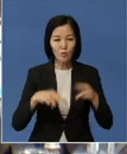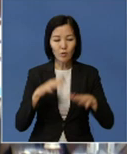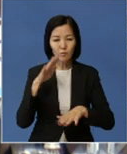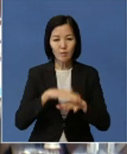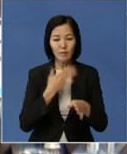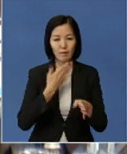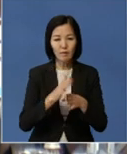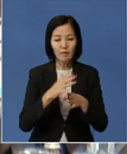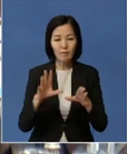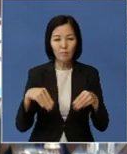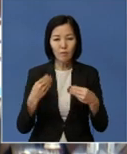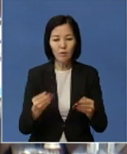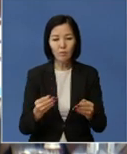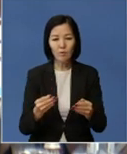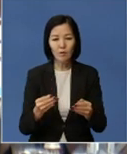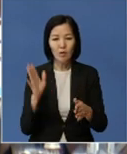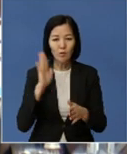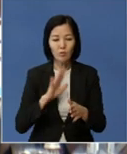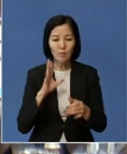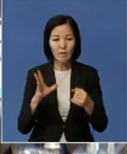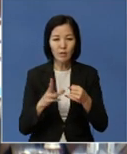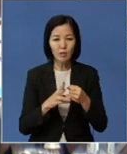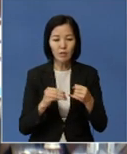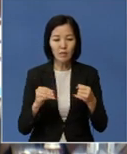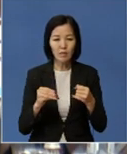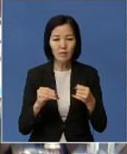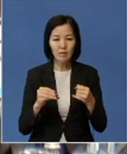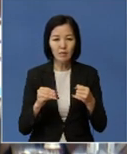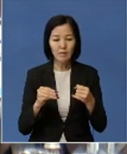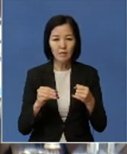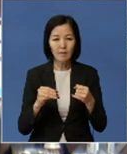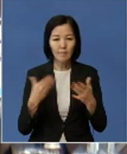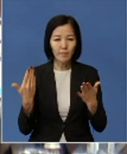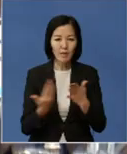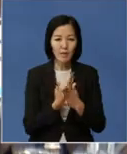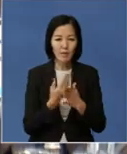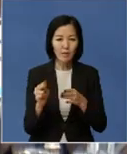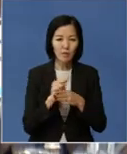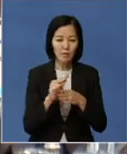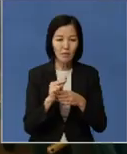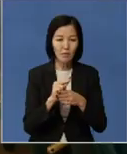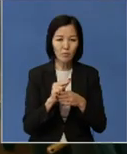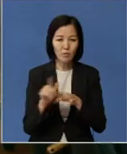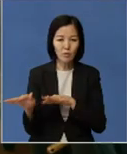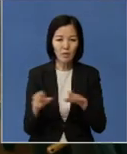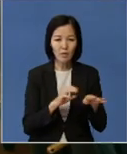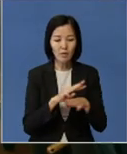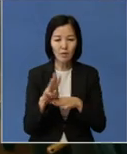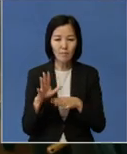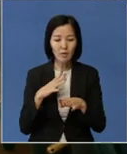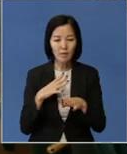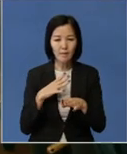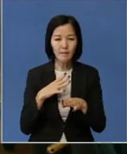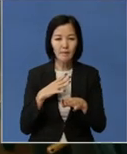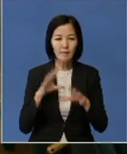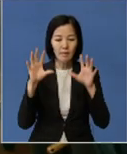өңірлерде суармалы жерлердің гидромелиоративтік жүйелерін қайта жаңарту шаралары арқылы қамтылады. Тиісті